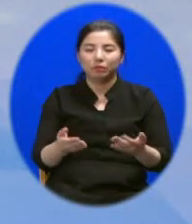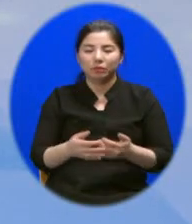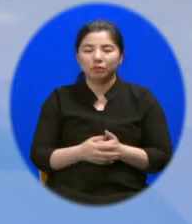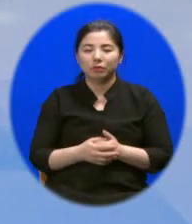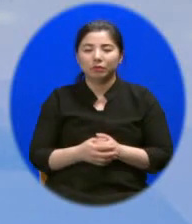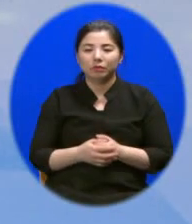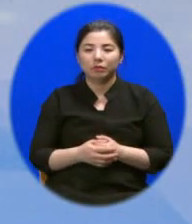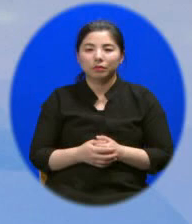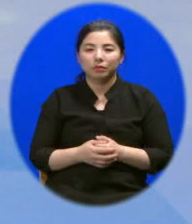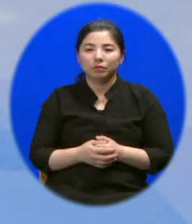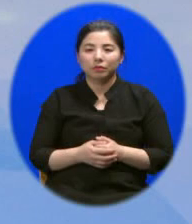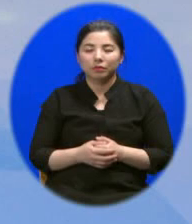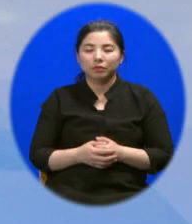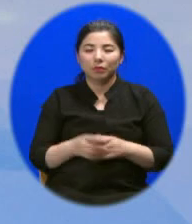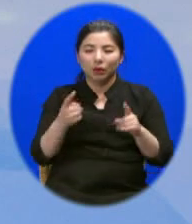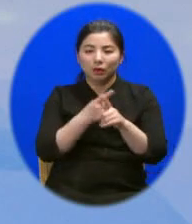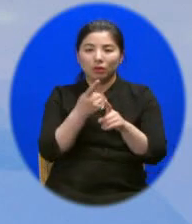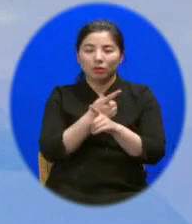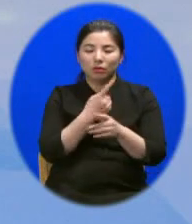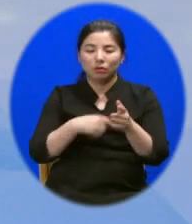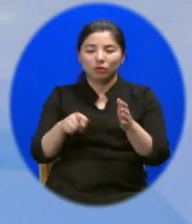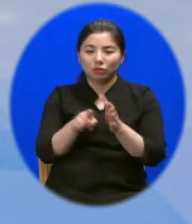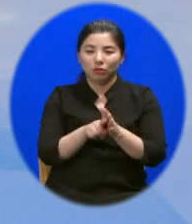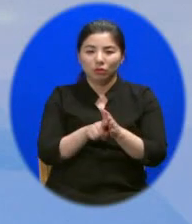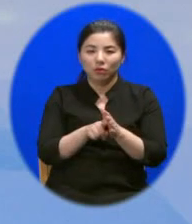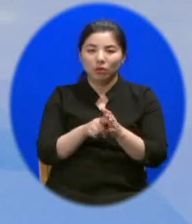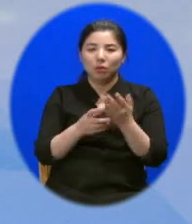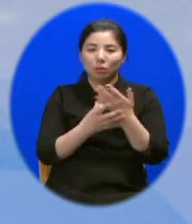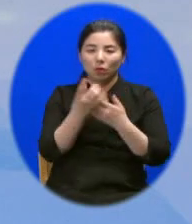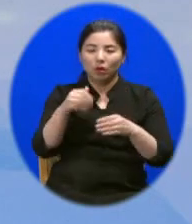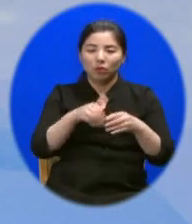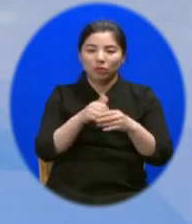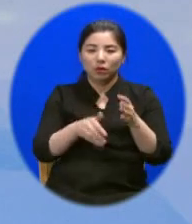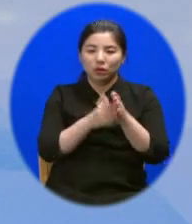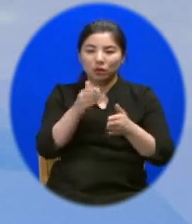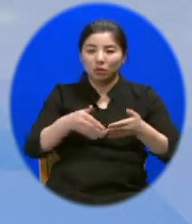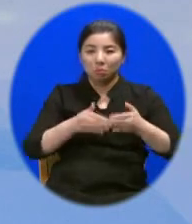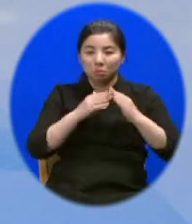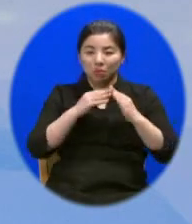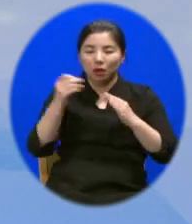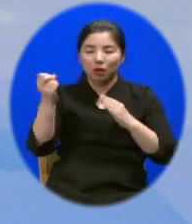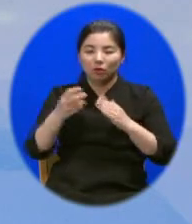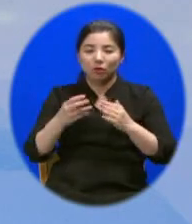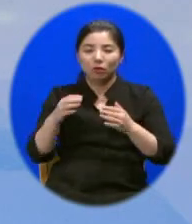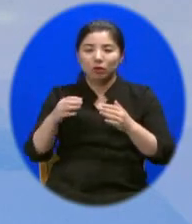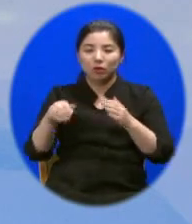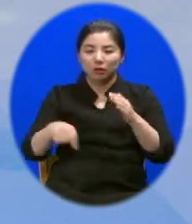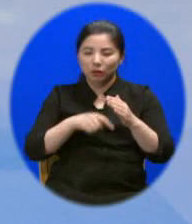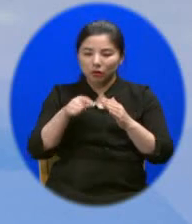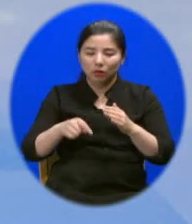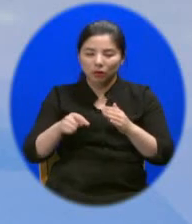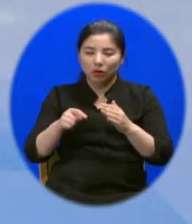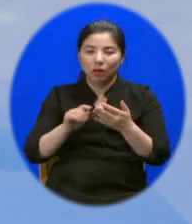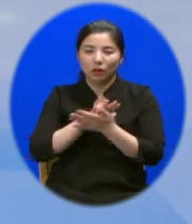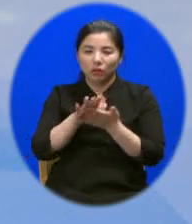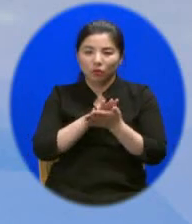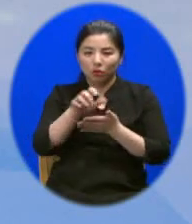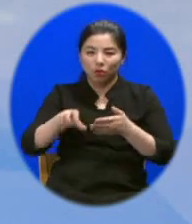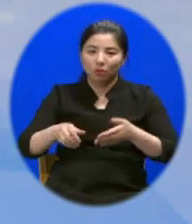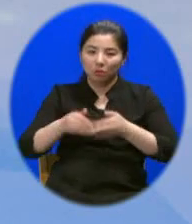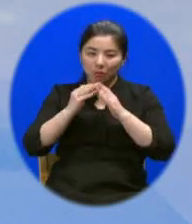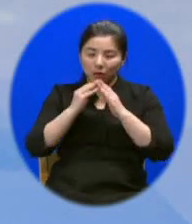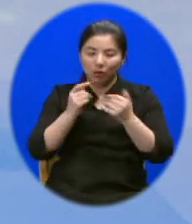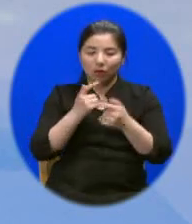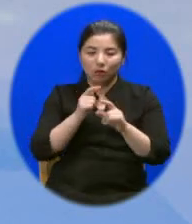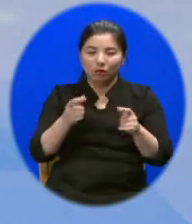좀 하시는데 이 개선을 위해서 복합 문화 시설을 구축한다 등 가 실내 놀이시설 긴 스마트 놀이터를 조성 한다든가 하는